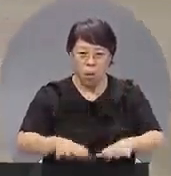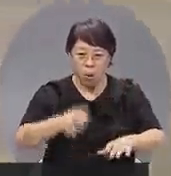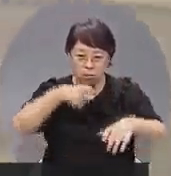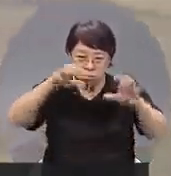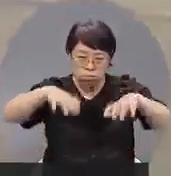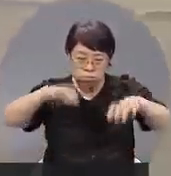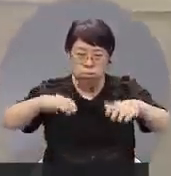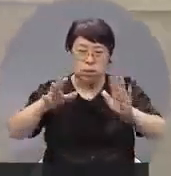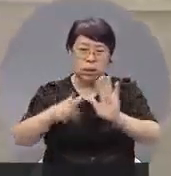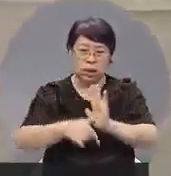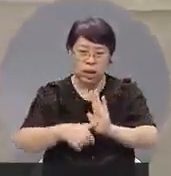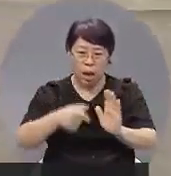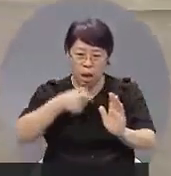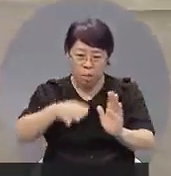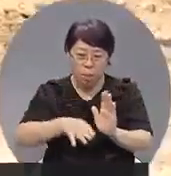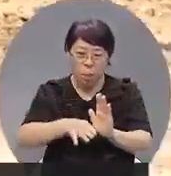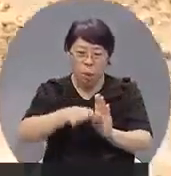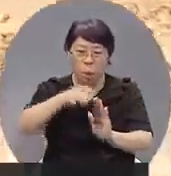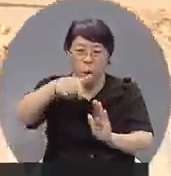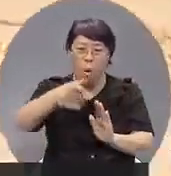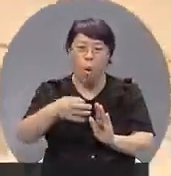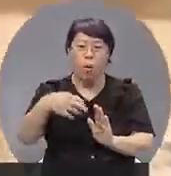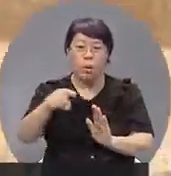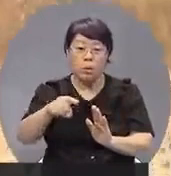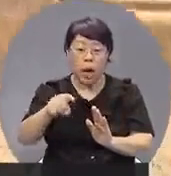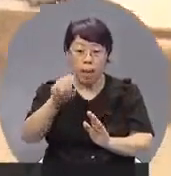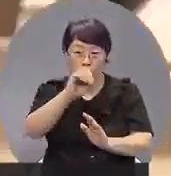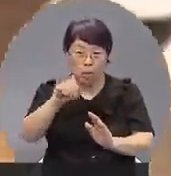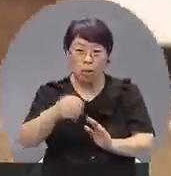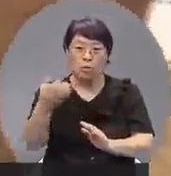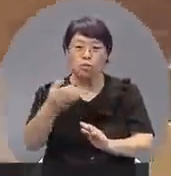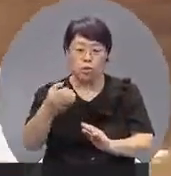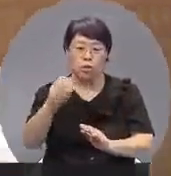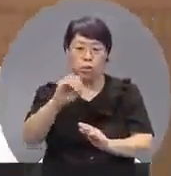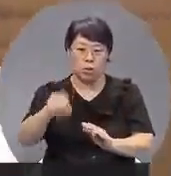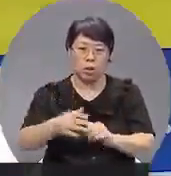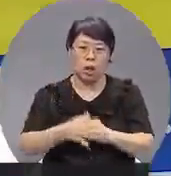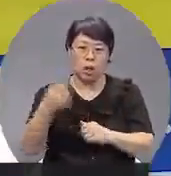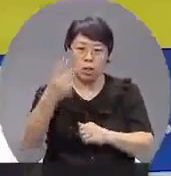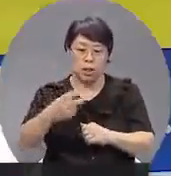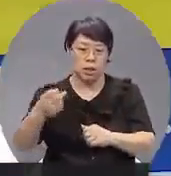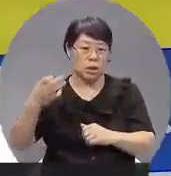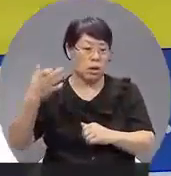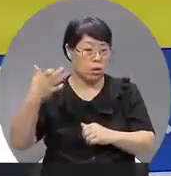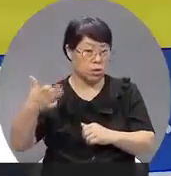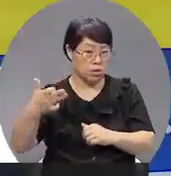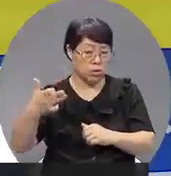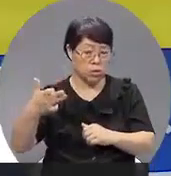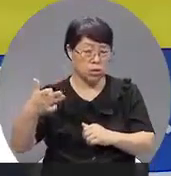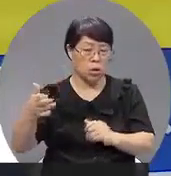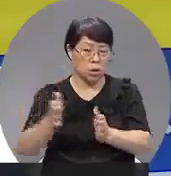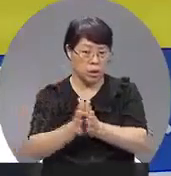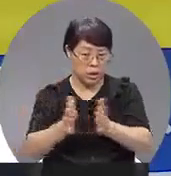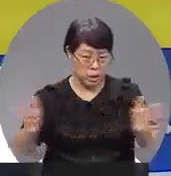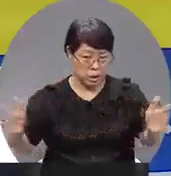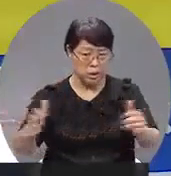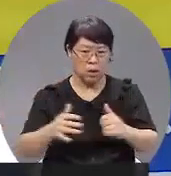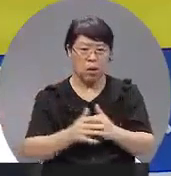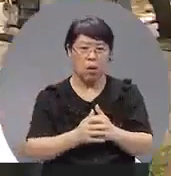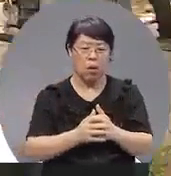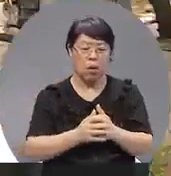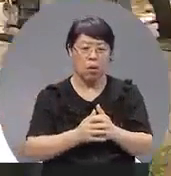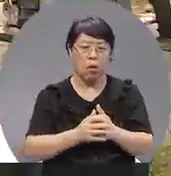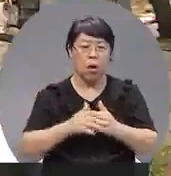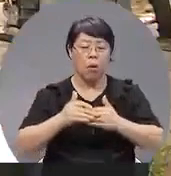당시 침수 지점 주변 공사는 공정률 90%. 2019년 착공 이후 8.7km 관로 공사를